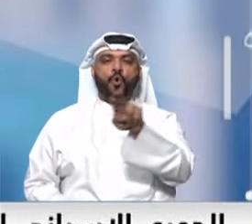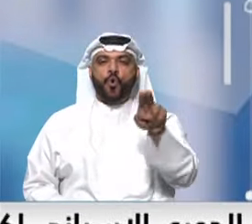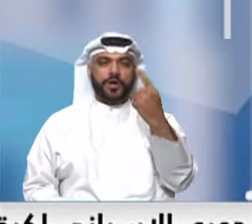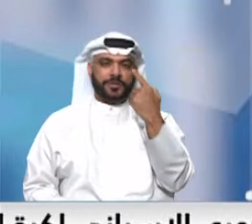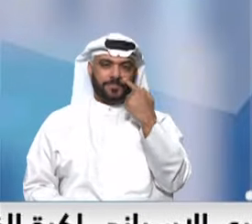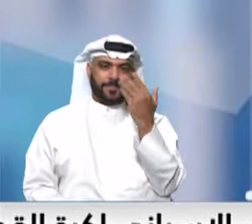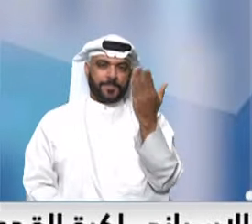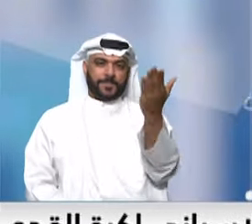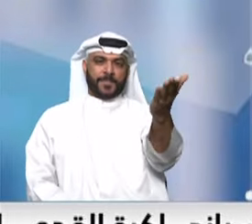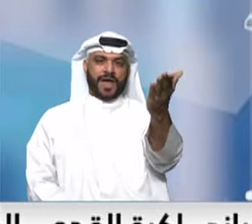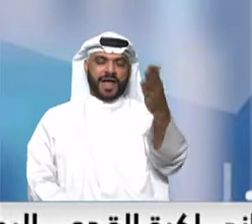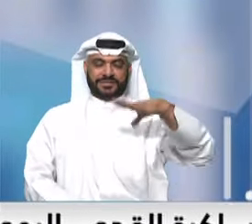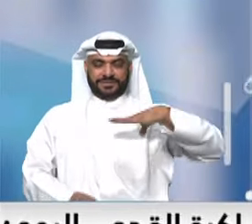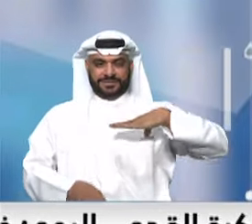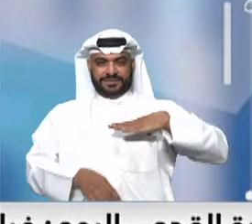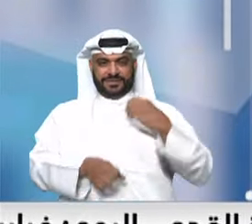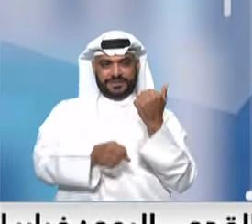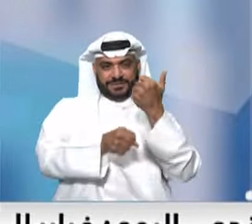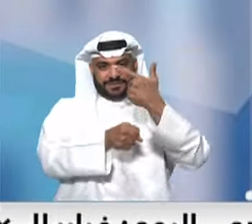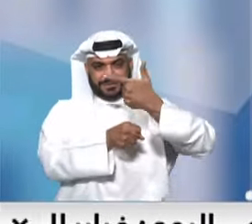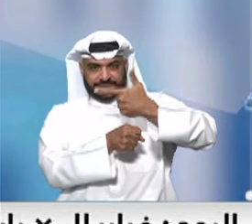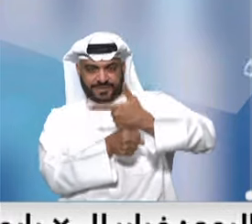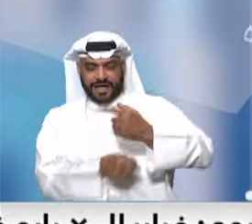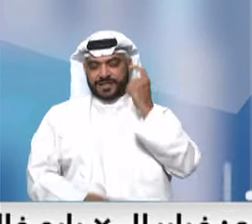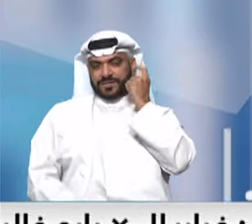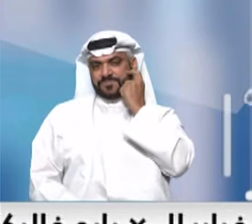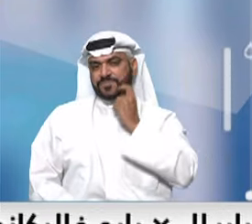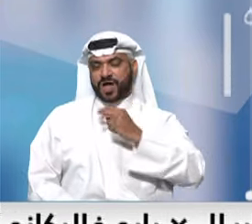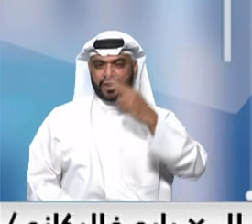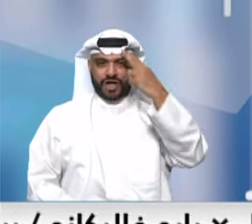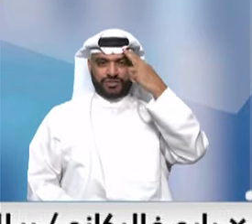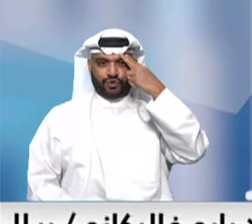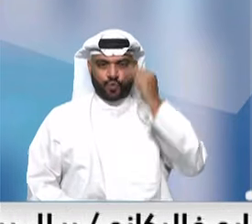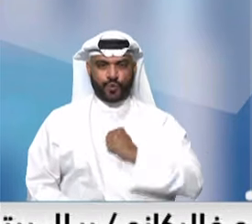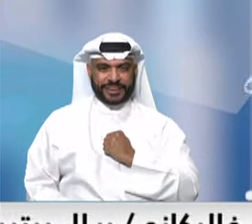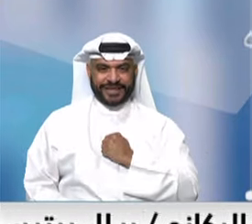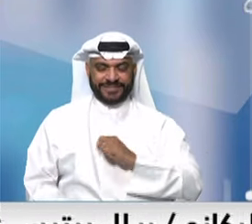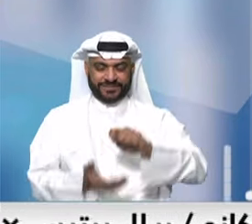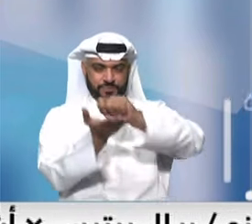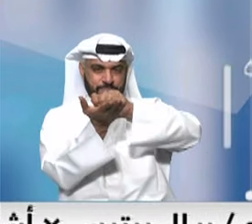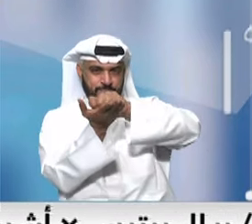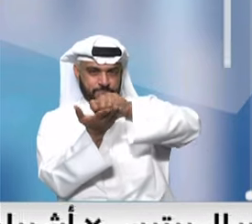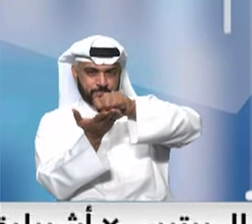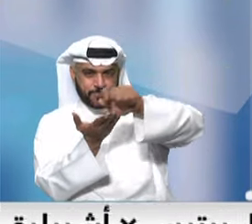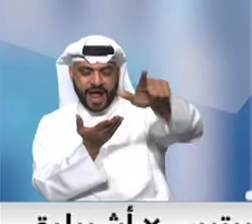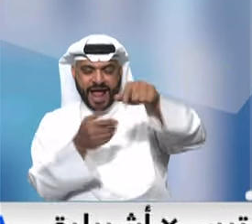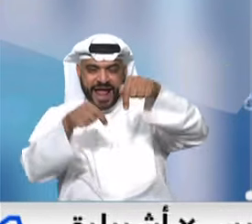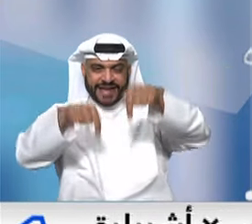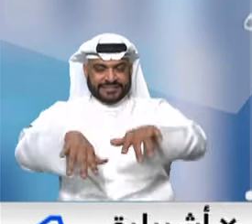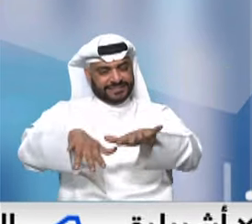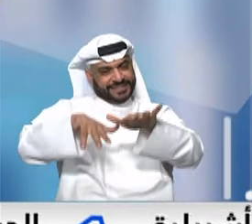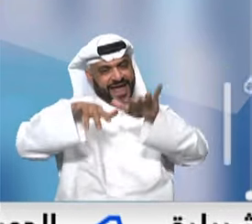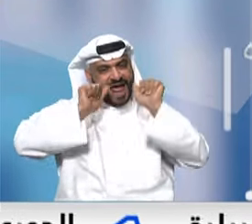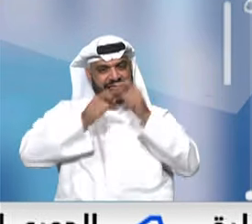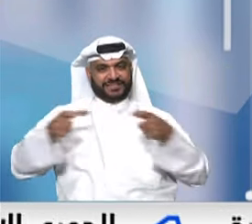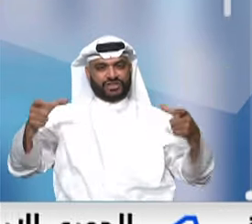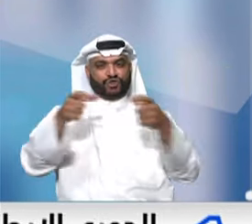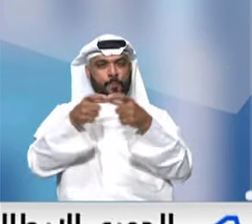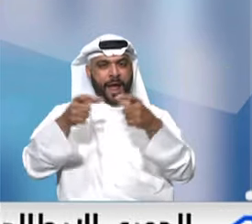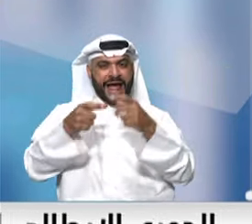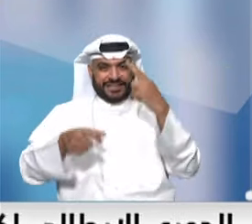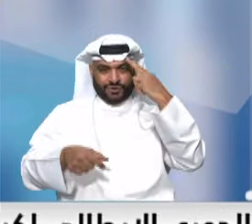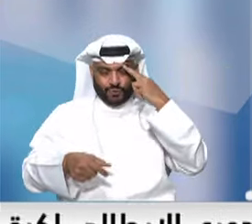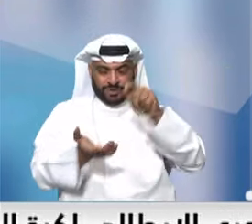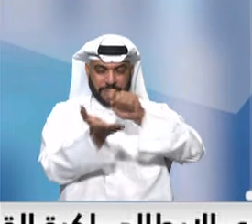السمو الملكي الأمير محمد بن سلمان بن عبد العزيز آل سعود ولي العهد رئيس مجلس الوزراء في المملكة